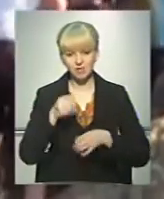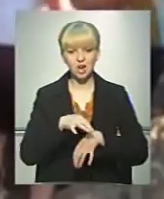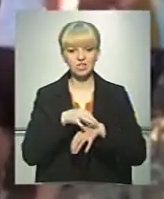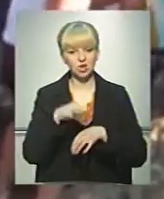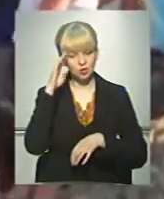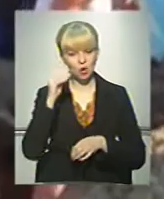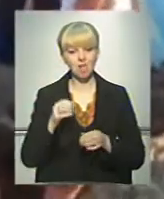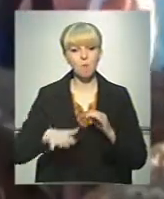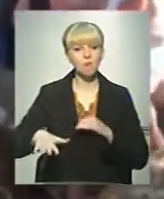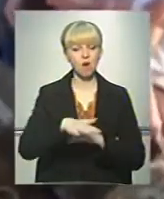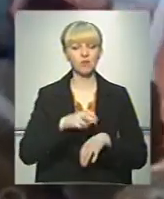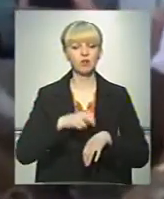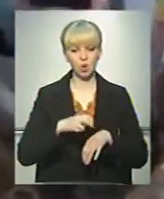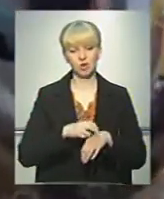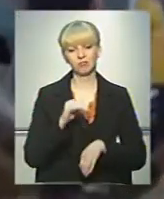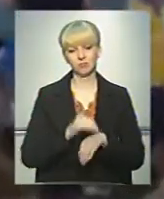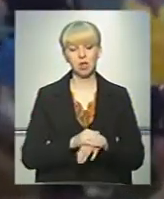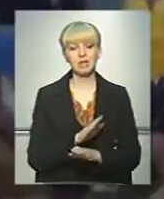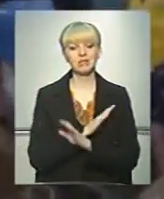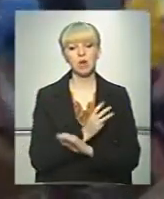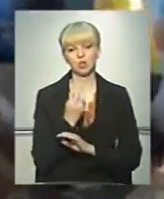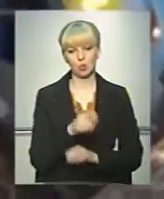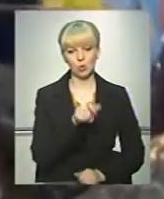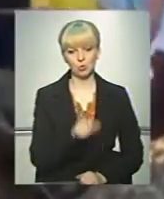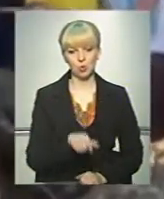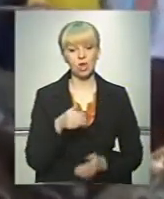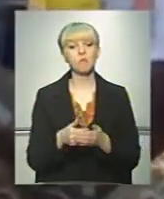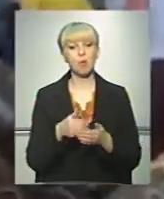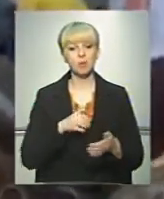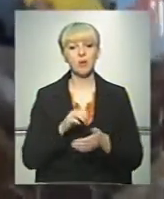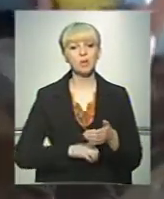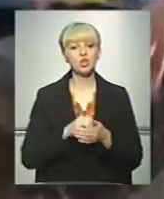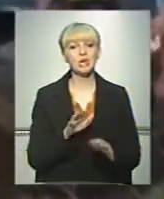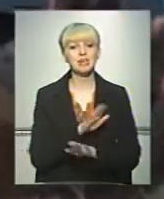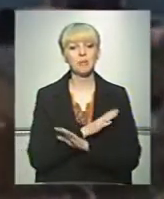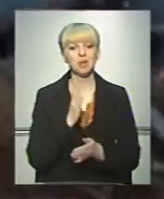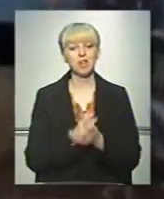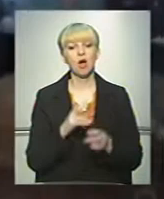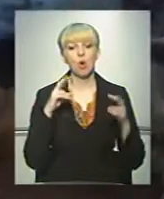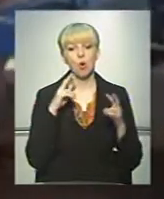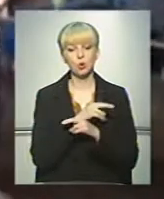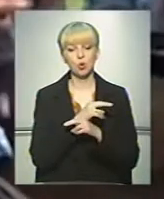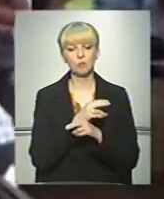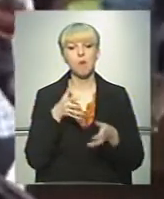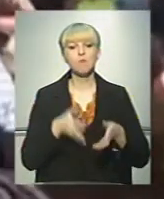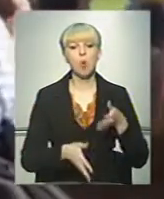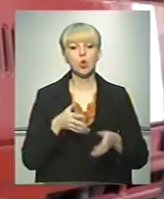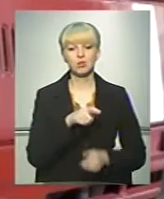на поверхню. Лікарі констатували смерть трьох людей. Попередньою причиною загибелі є отруєння болотними